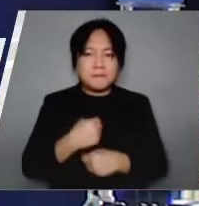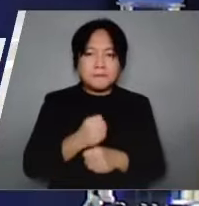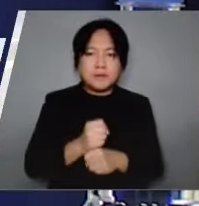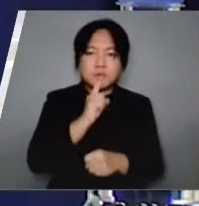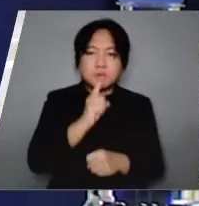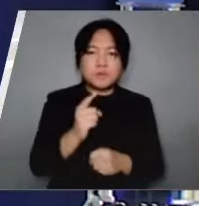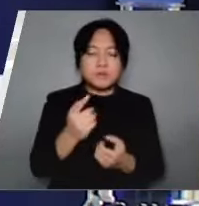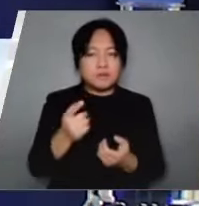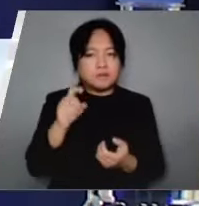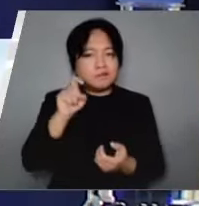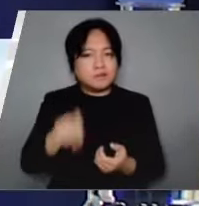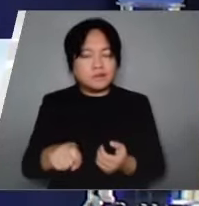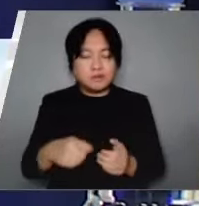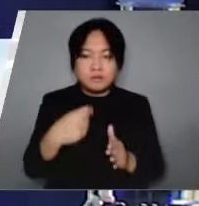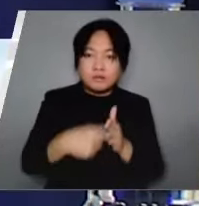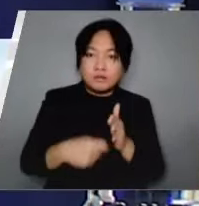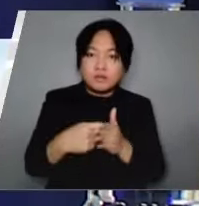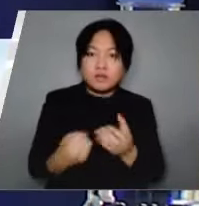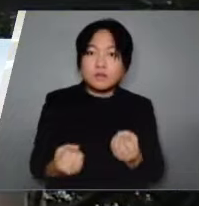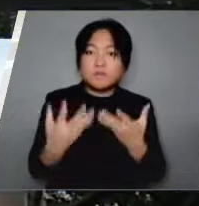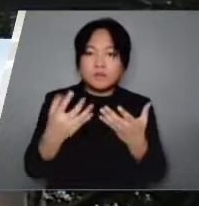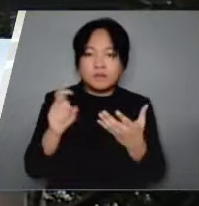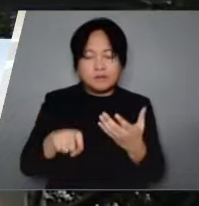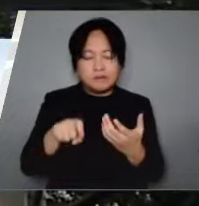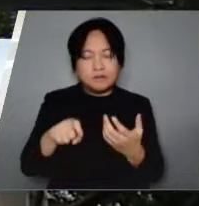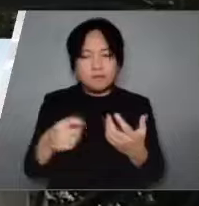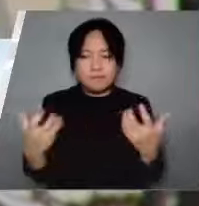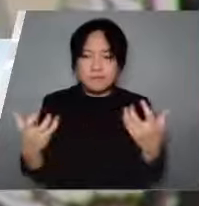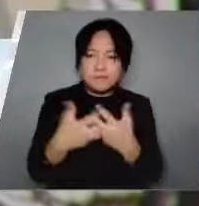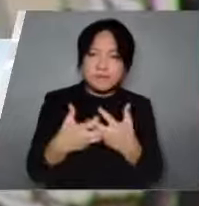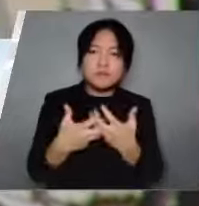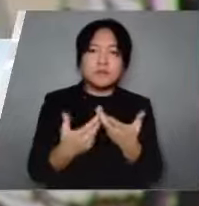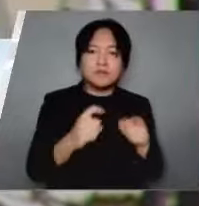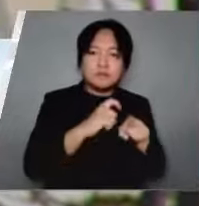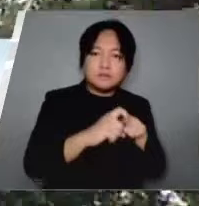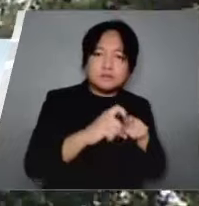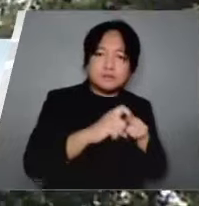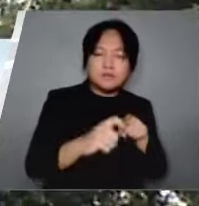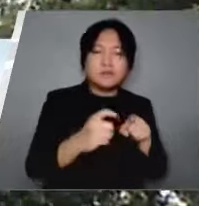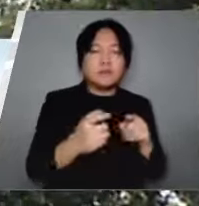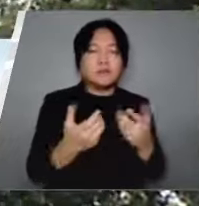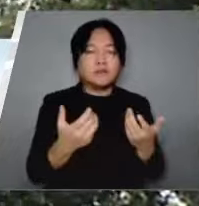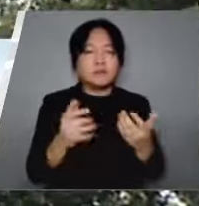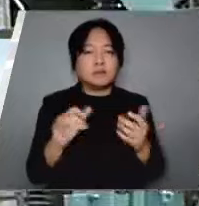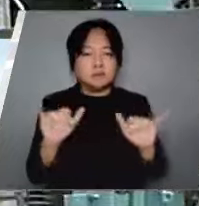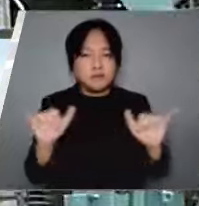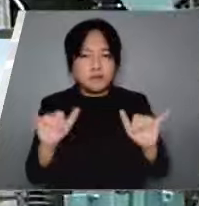prices, thus supporting more stable electricity prices and supply in the country.